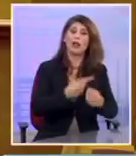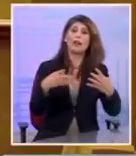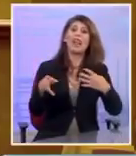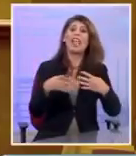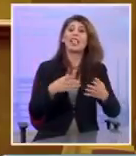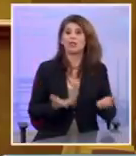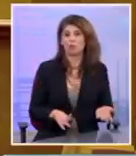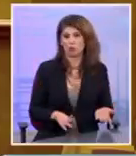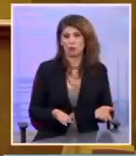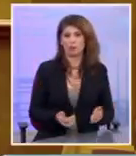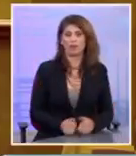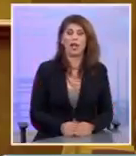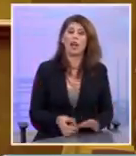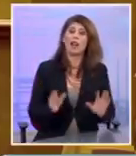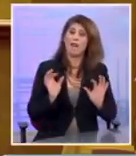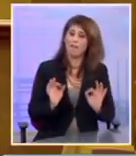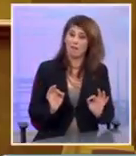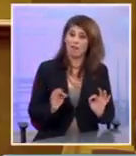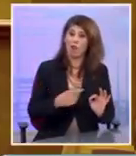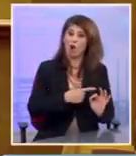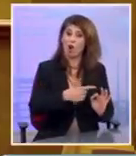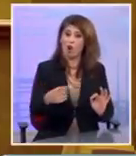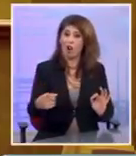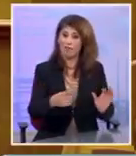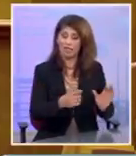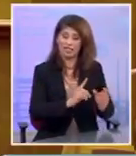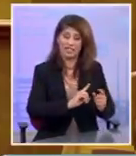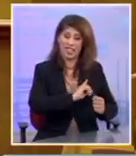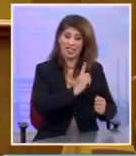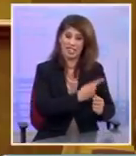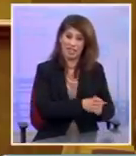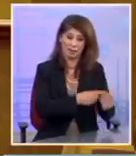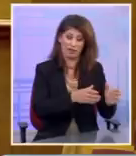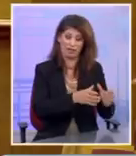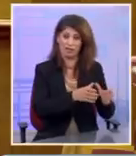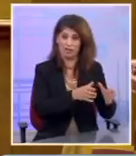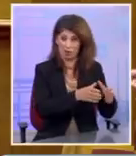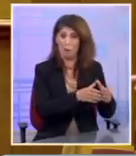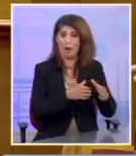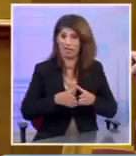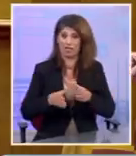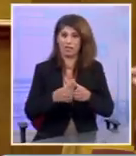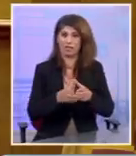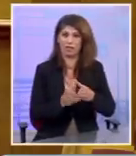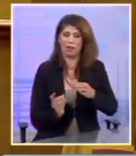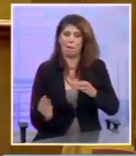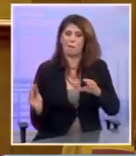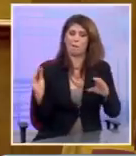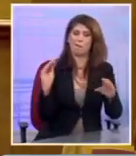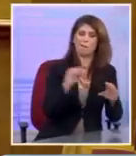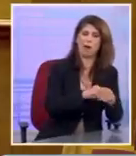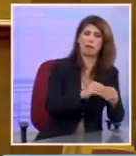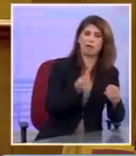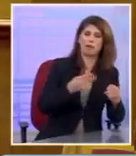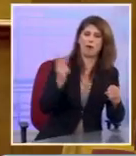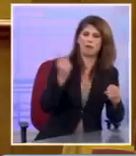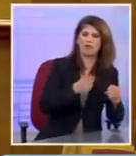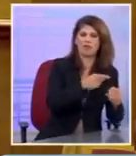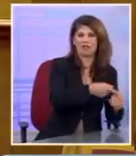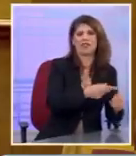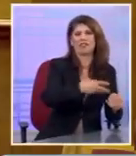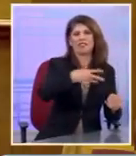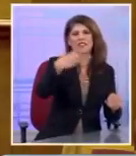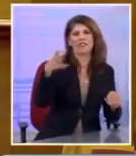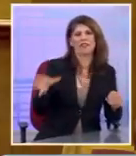λαϊκισμού. Βέβαια, όλες αυτές τις δυνάμεις έχουν μετακομίσει κατά την πλειοψηφία τους εσάς, κύριε Τσίπρα, στο ΣΥΡΙΖΑ.